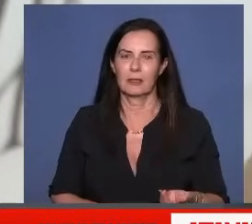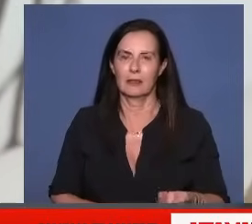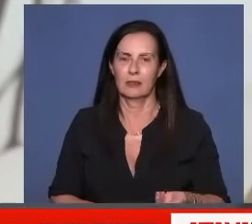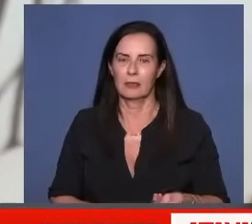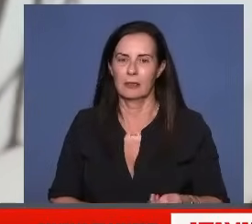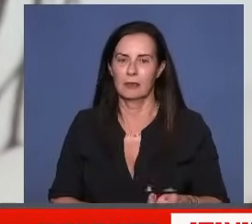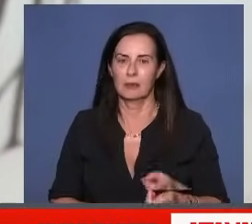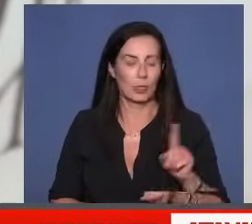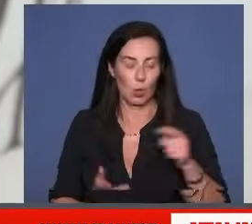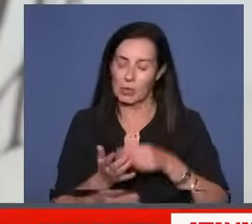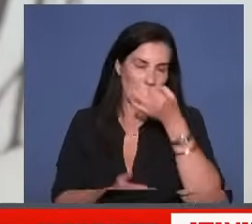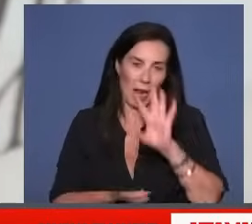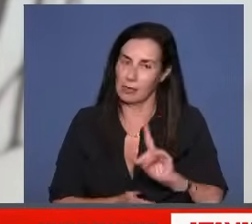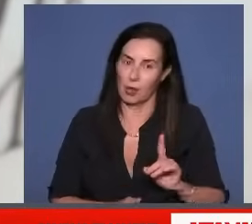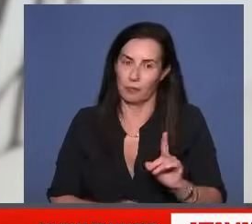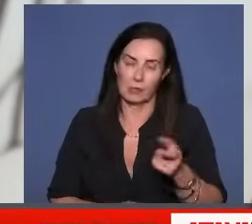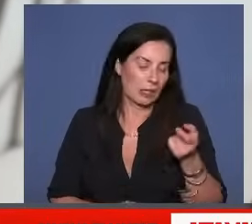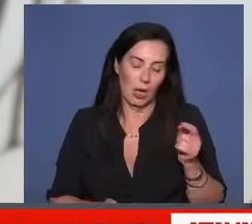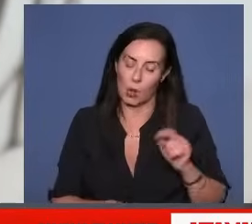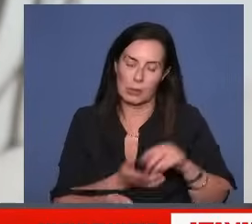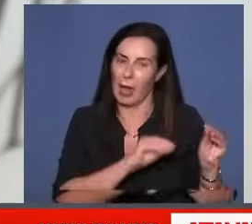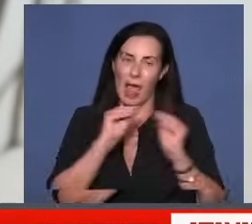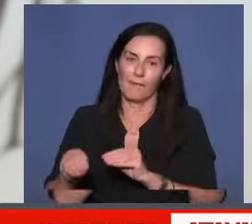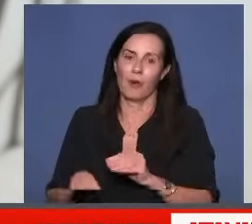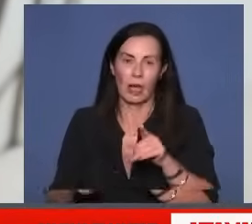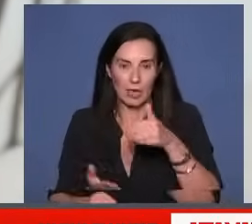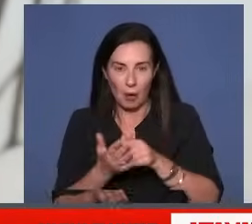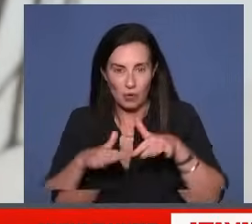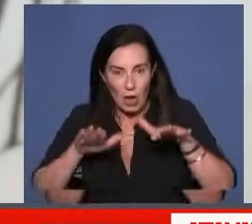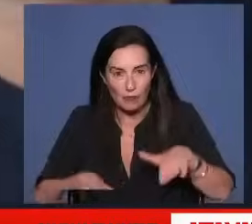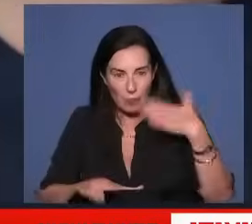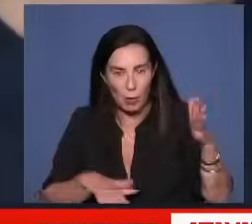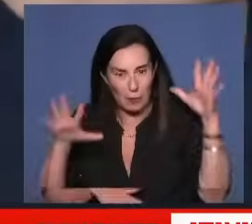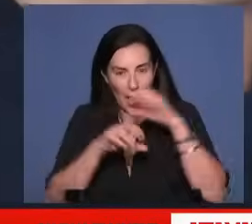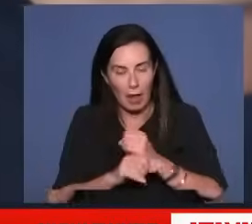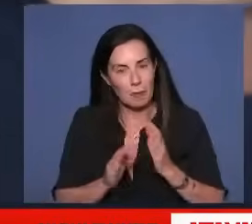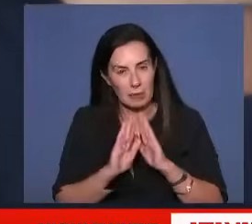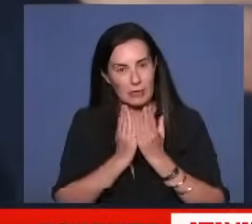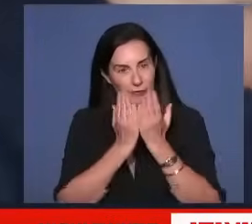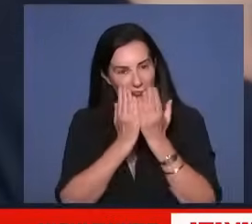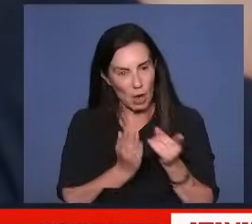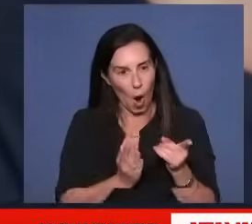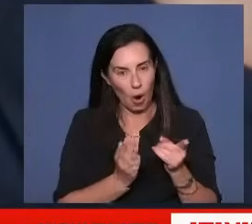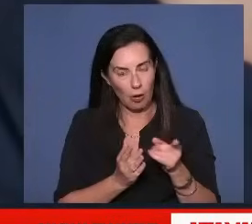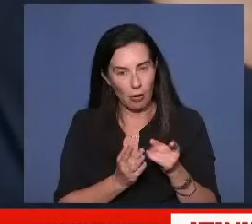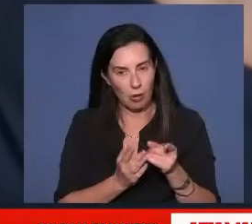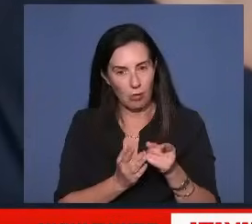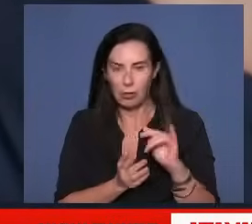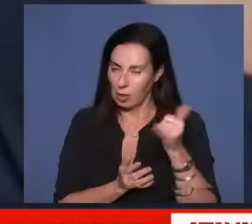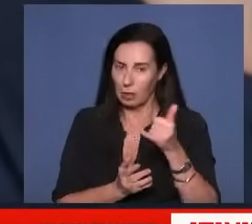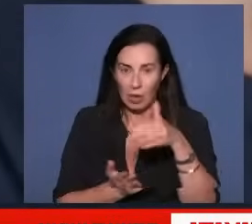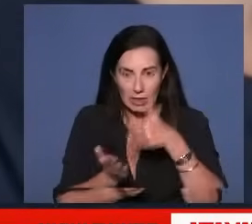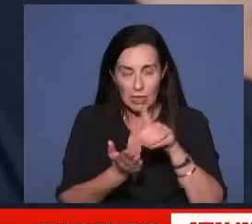זה לא סיבה לעבור, זה לא סיבה לעזור. את תמשיכי לשבת בחוץ בלילה עם ספר ולקרוא? כן.